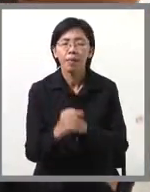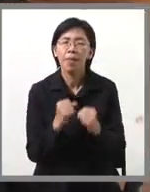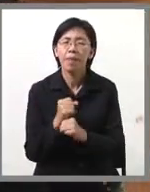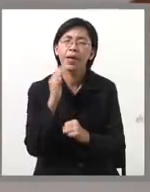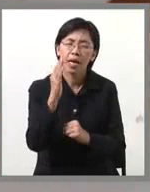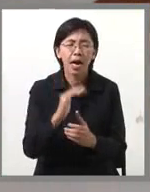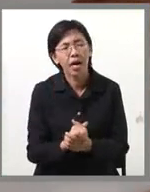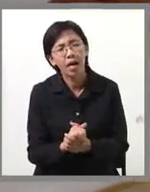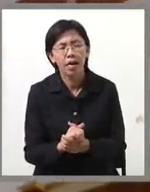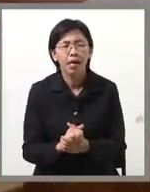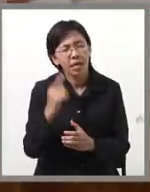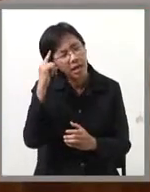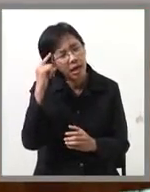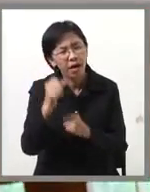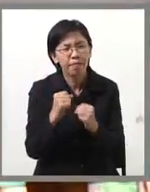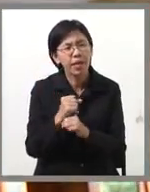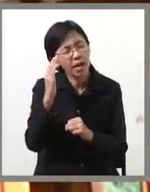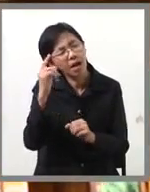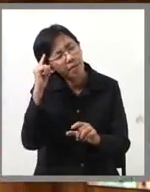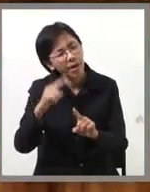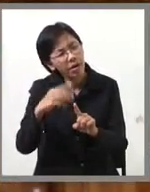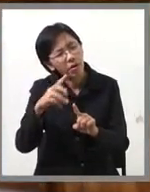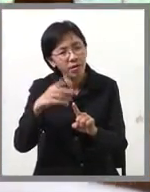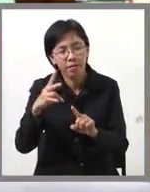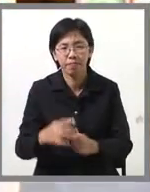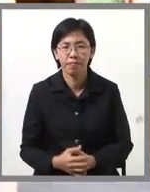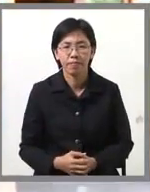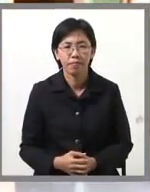าเนี่ยยังช้าสุดเสร็จแล้วว่าไง